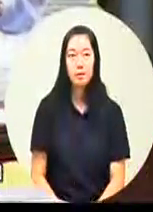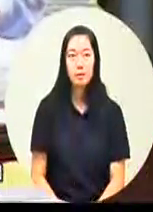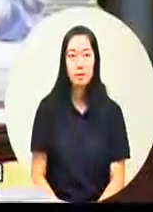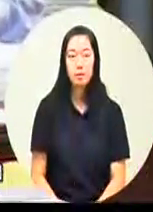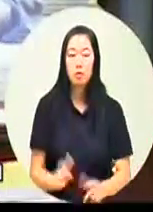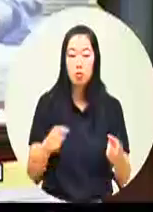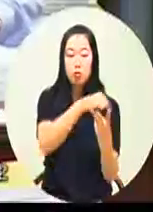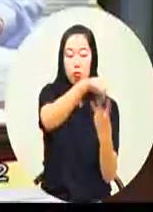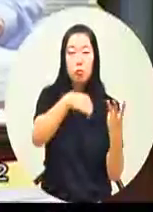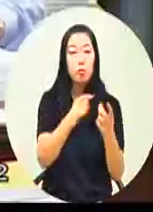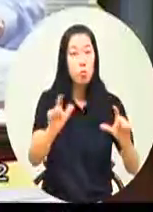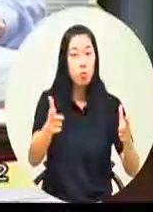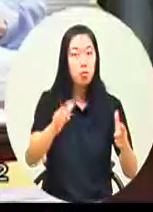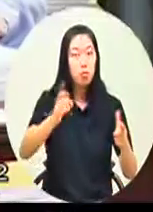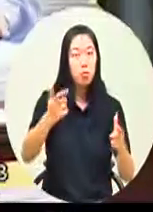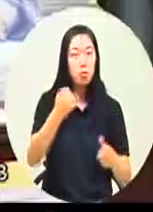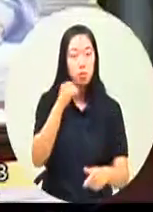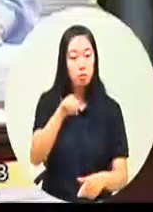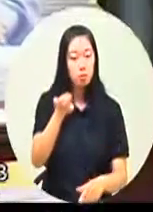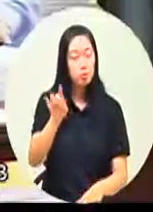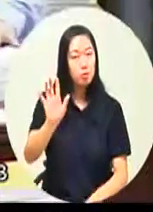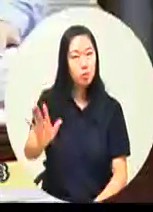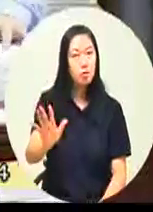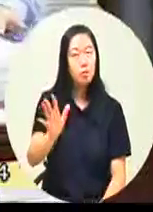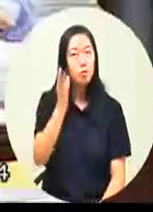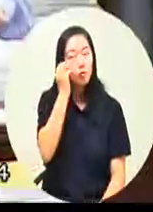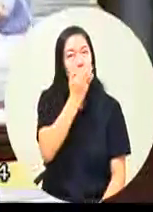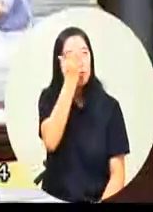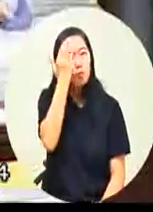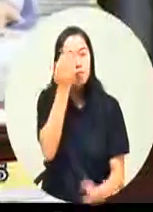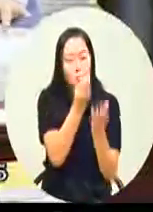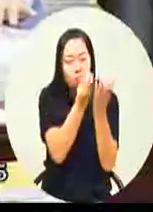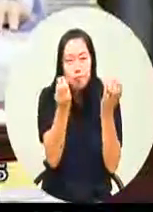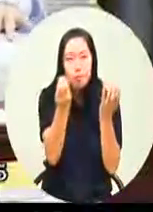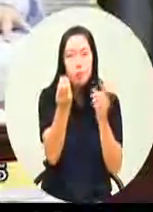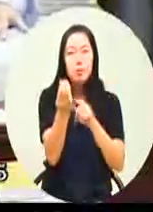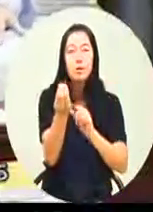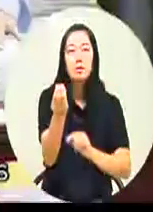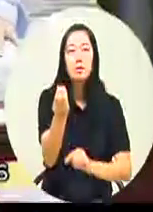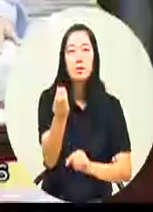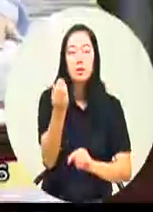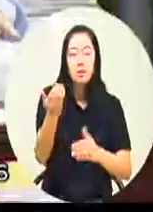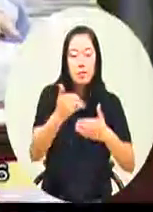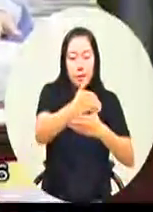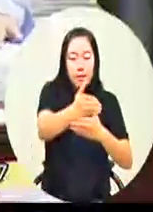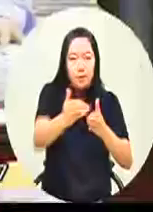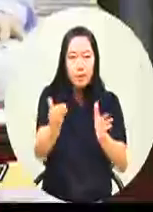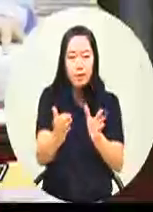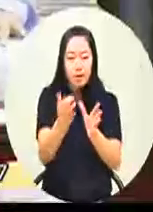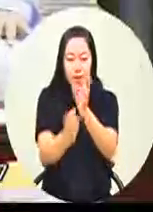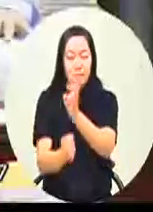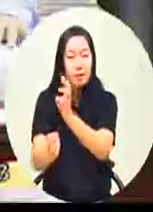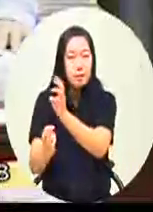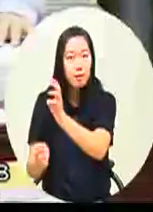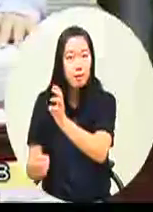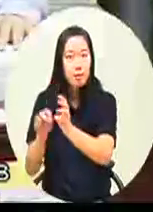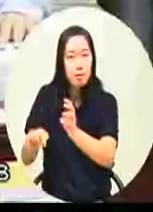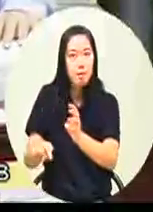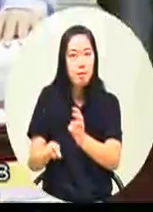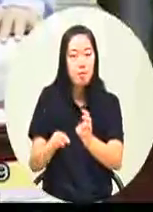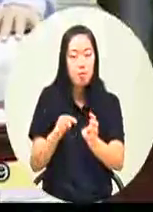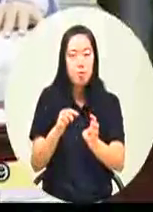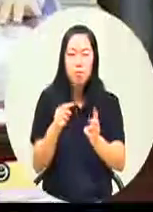个区，但是它是属于观光的一个 block， 我们更加清澈，那些是有卖点